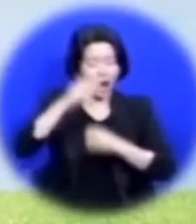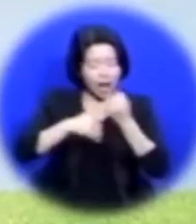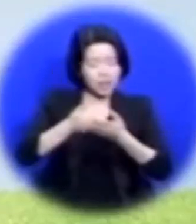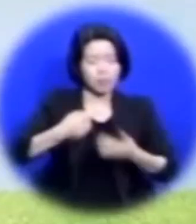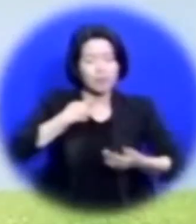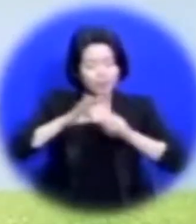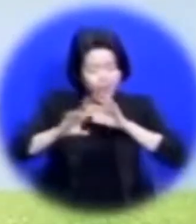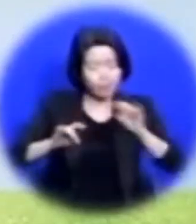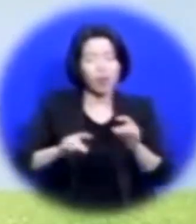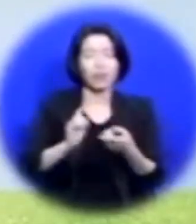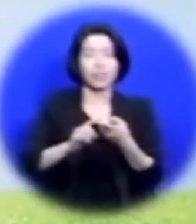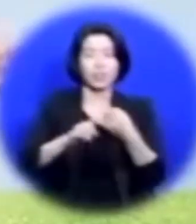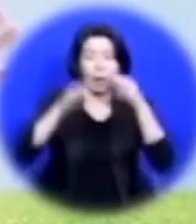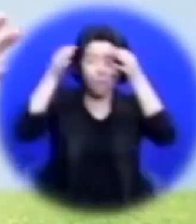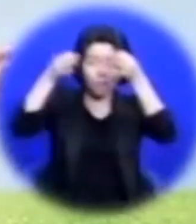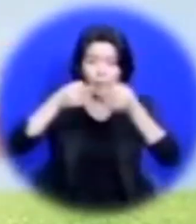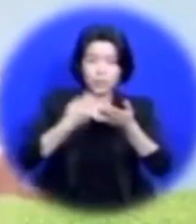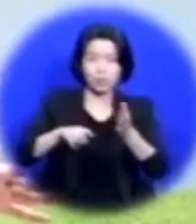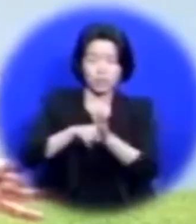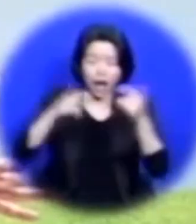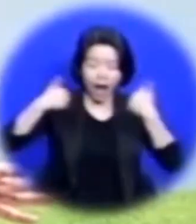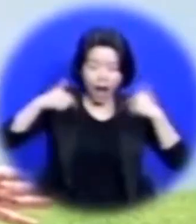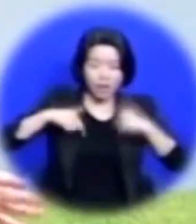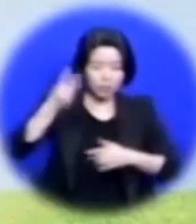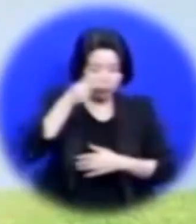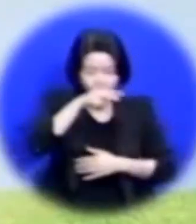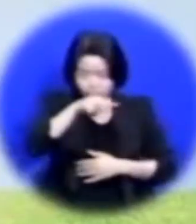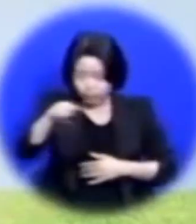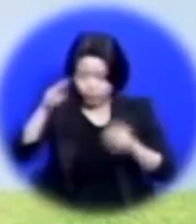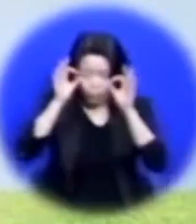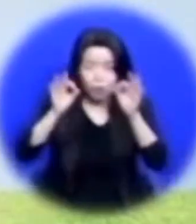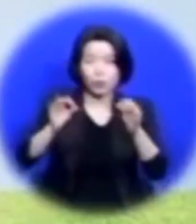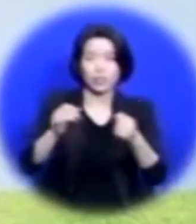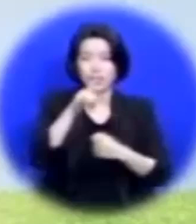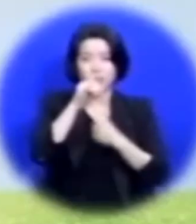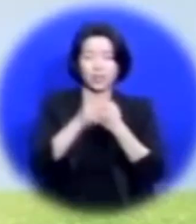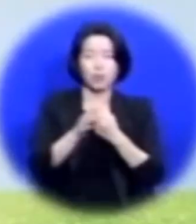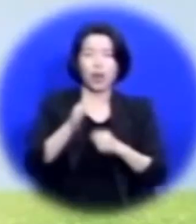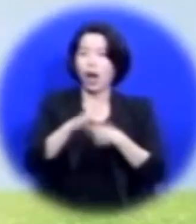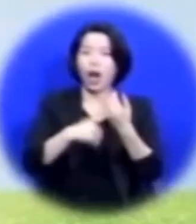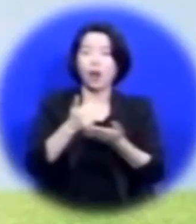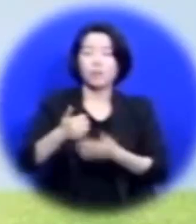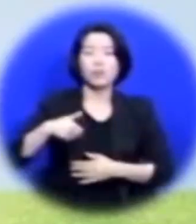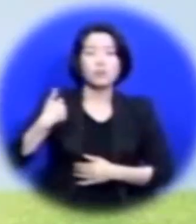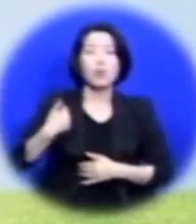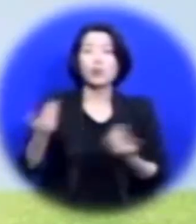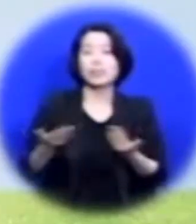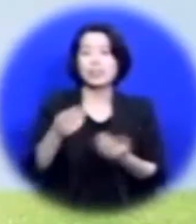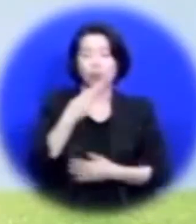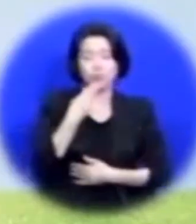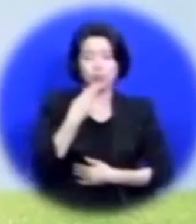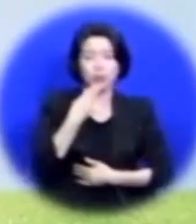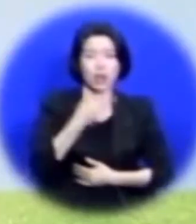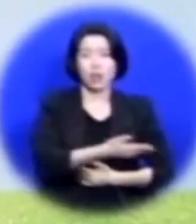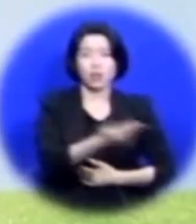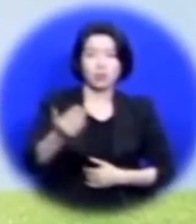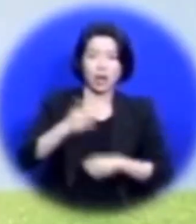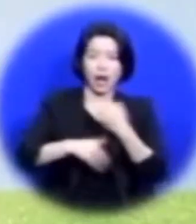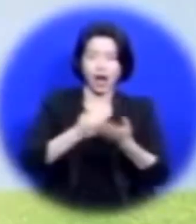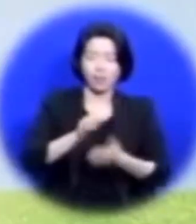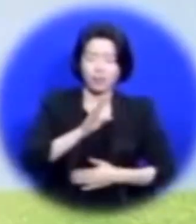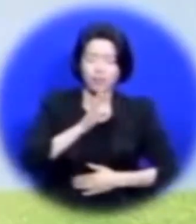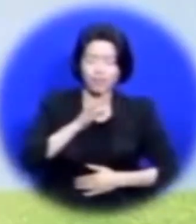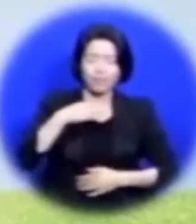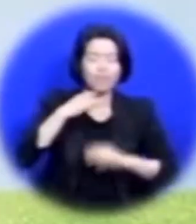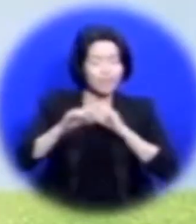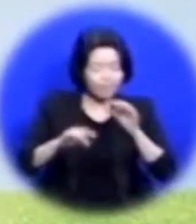지를 보시려고 늘 살펴보고 계시니 어떻게 하나님이 모를 수가 있겠어요 여러분의 하나님을 진짜 갈망하고